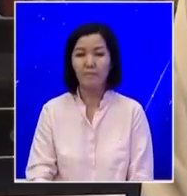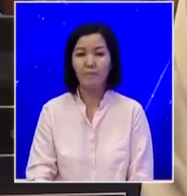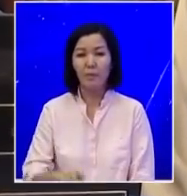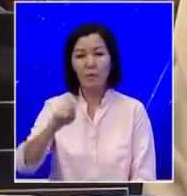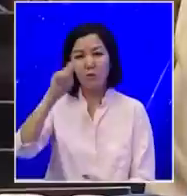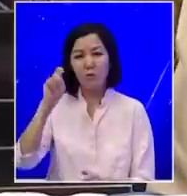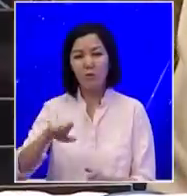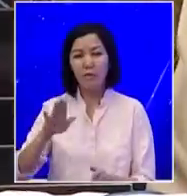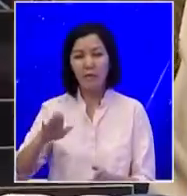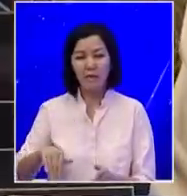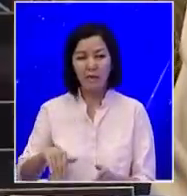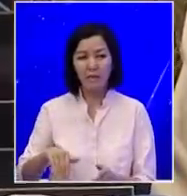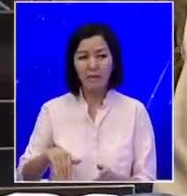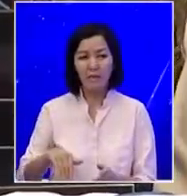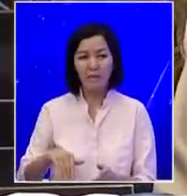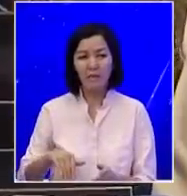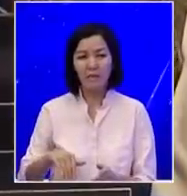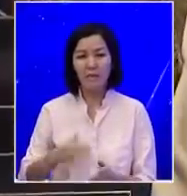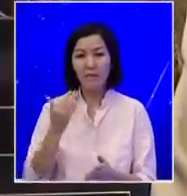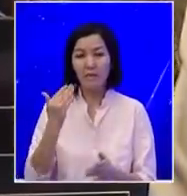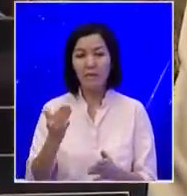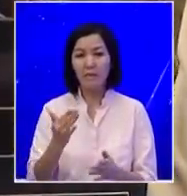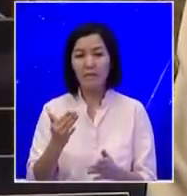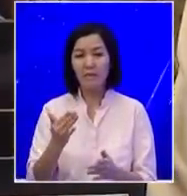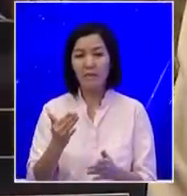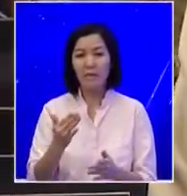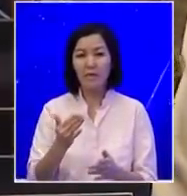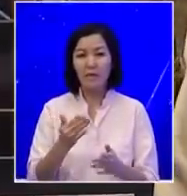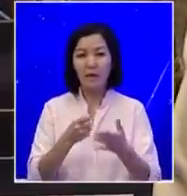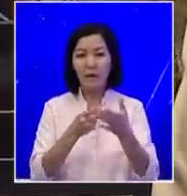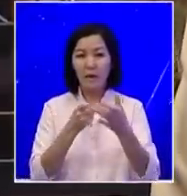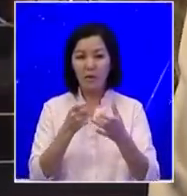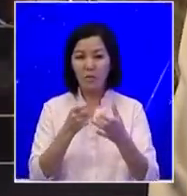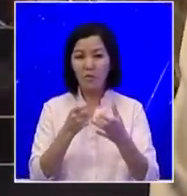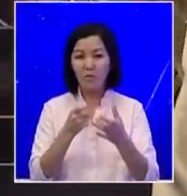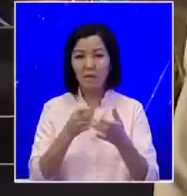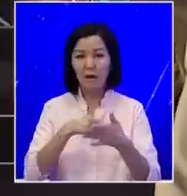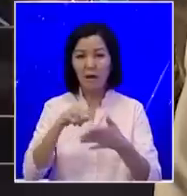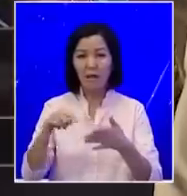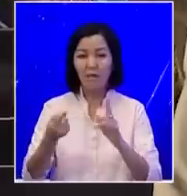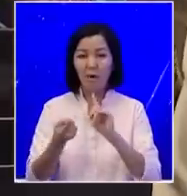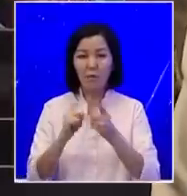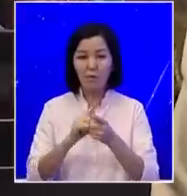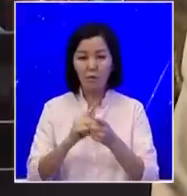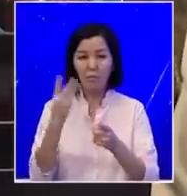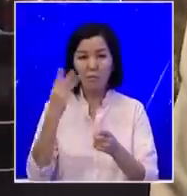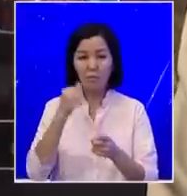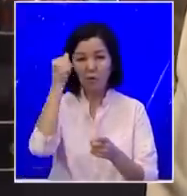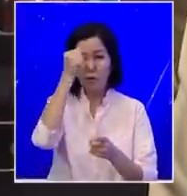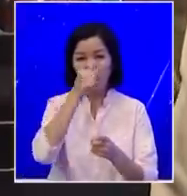сіз қаруыңызды қаламға айырбасыз. бастап, 30